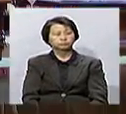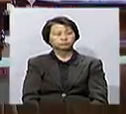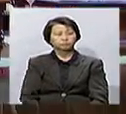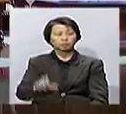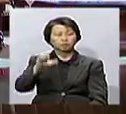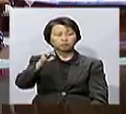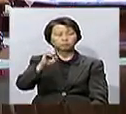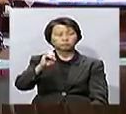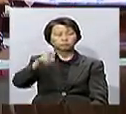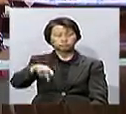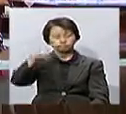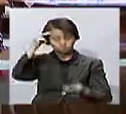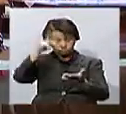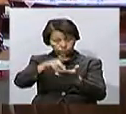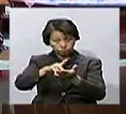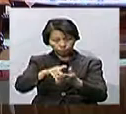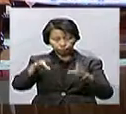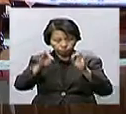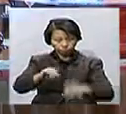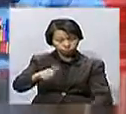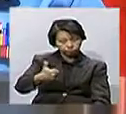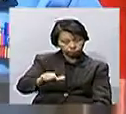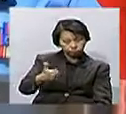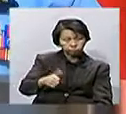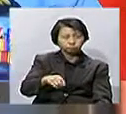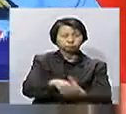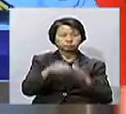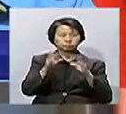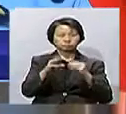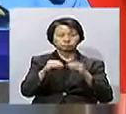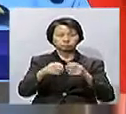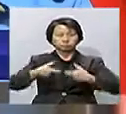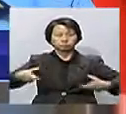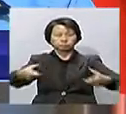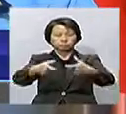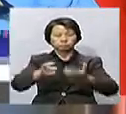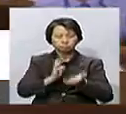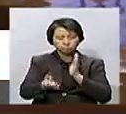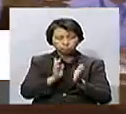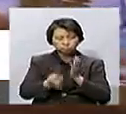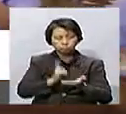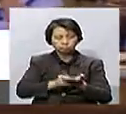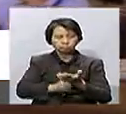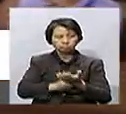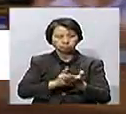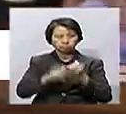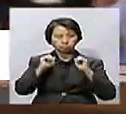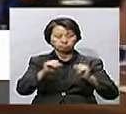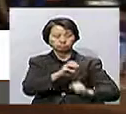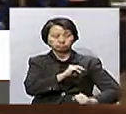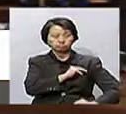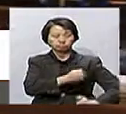SOP yang dikenalpasti diuji keberkesanannya pada mesyuarat Tabletop Exercise TTX Menteri Pertahanan